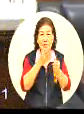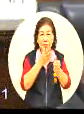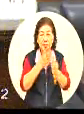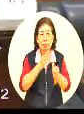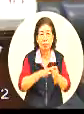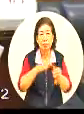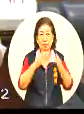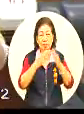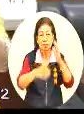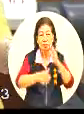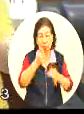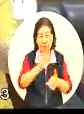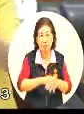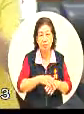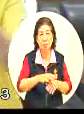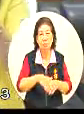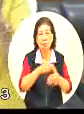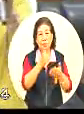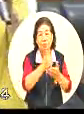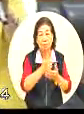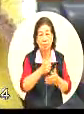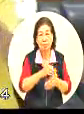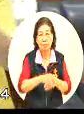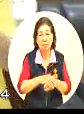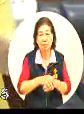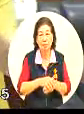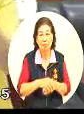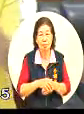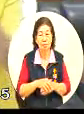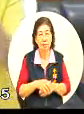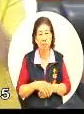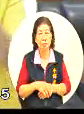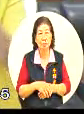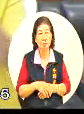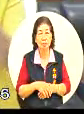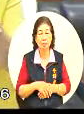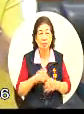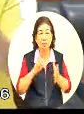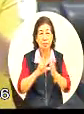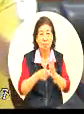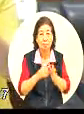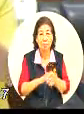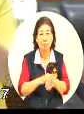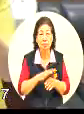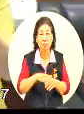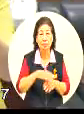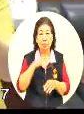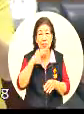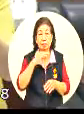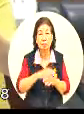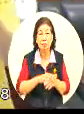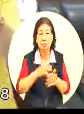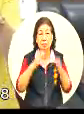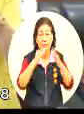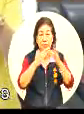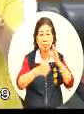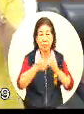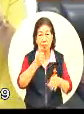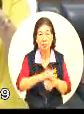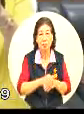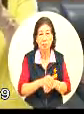议啊提出你的意见。好，阿莲，我因为时间问题，我另外一个，当然市长，等一下，好，